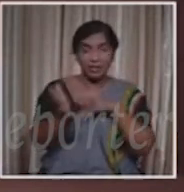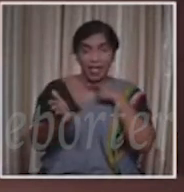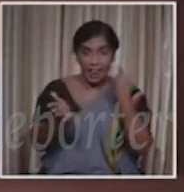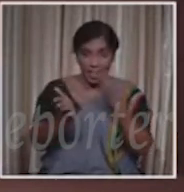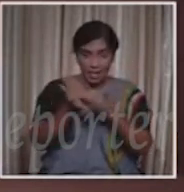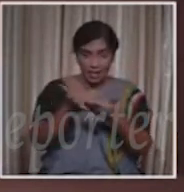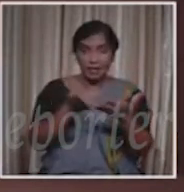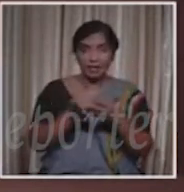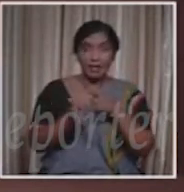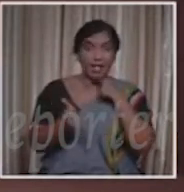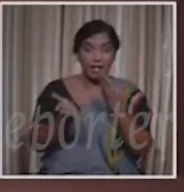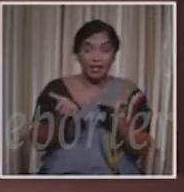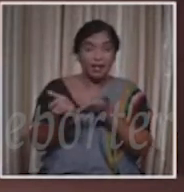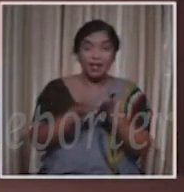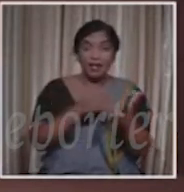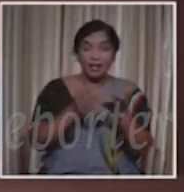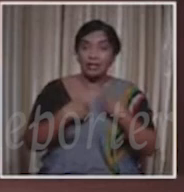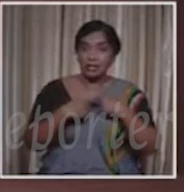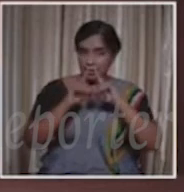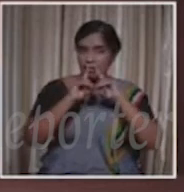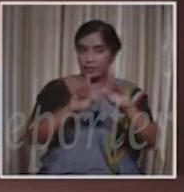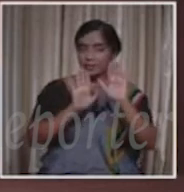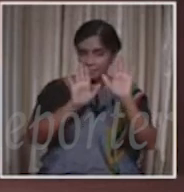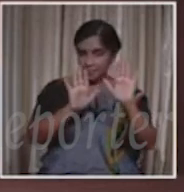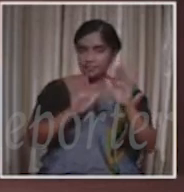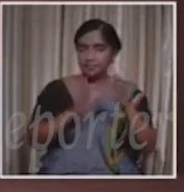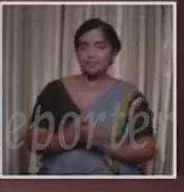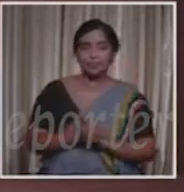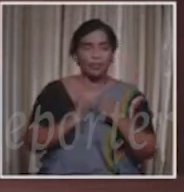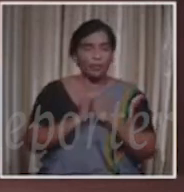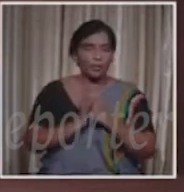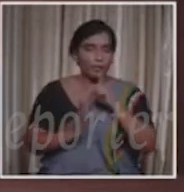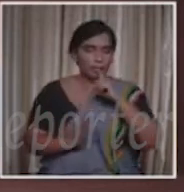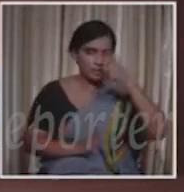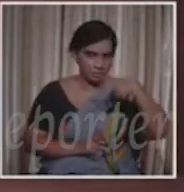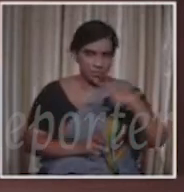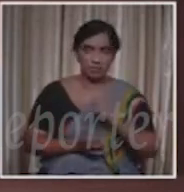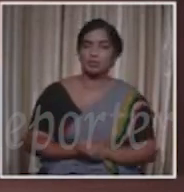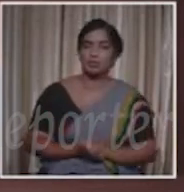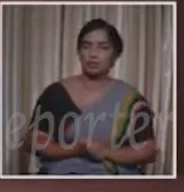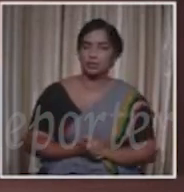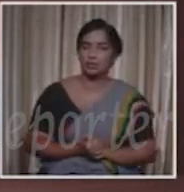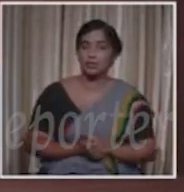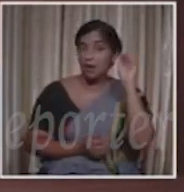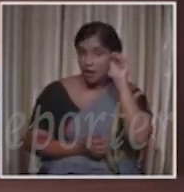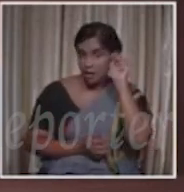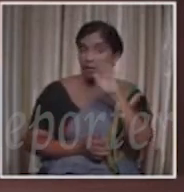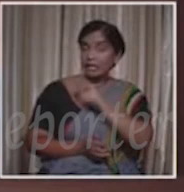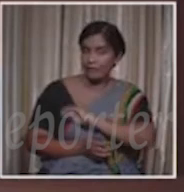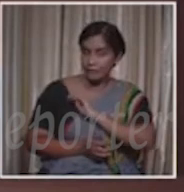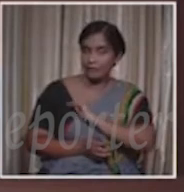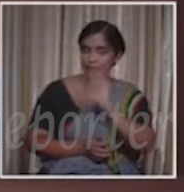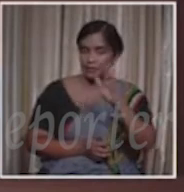කාගේද අත් දෙකේලේ කවුද කියලාත් මං කියන්න තමයි ලෑස්ති වෙලා තිබෙන ගරු නියෝජ්‍ය කතානායකතුමනි. එනිසා අහගෙන